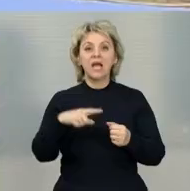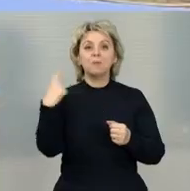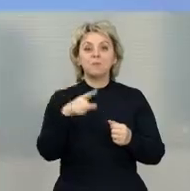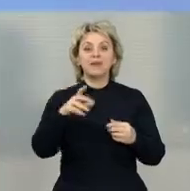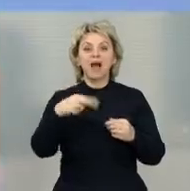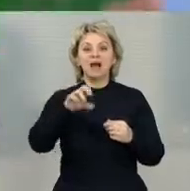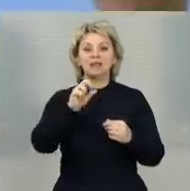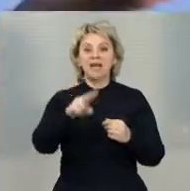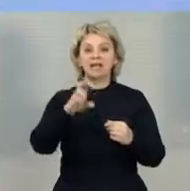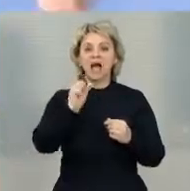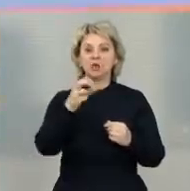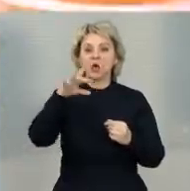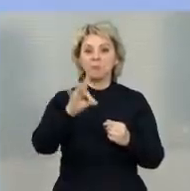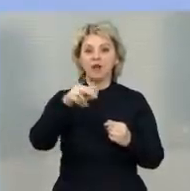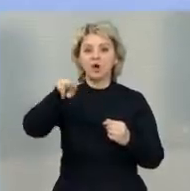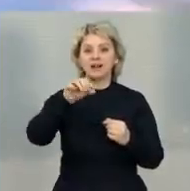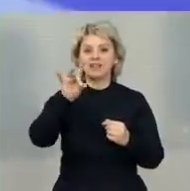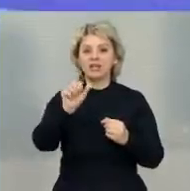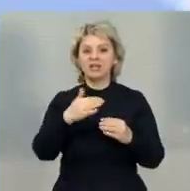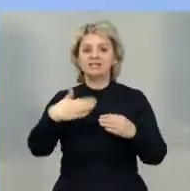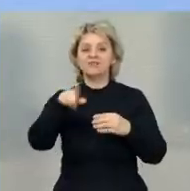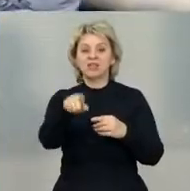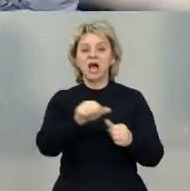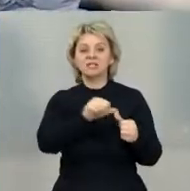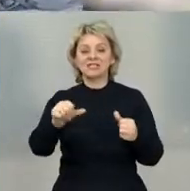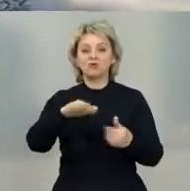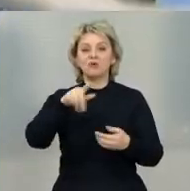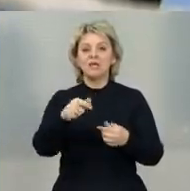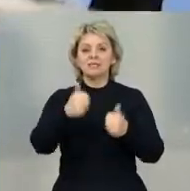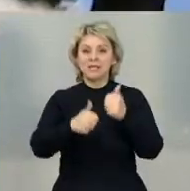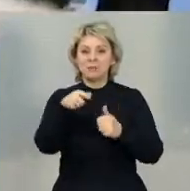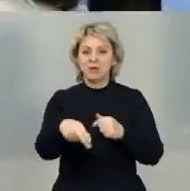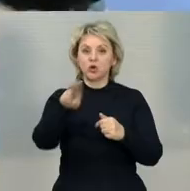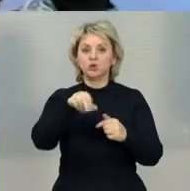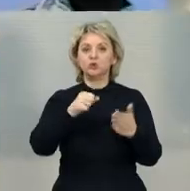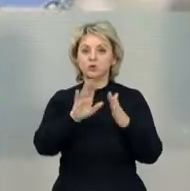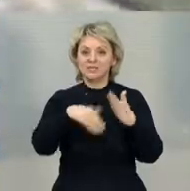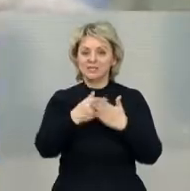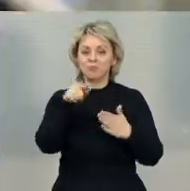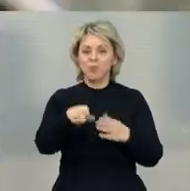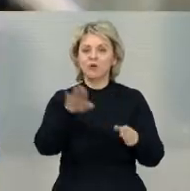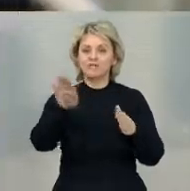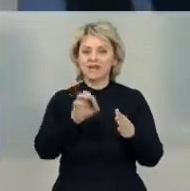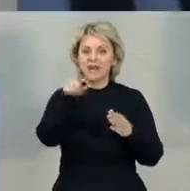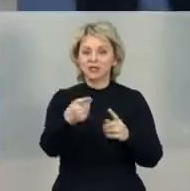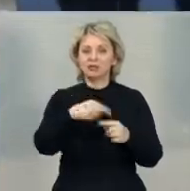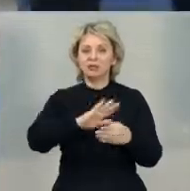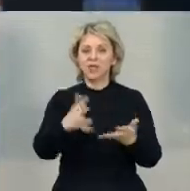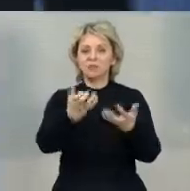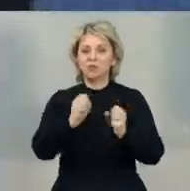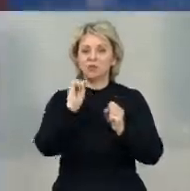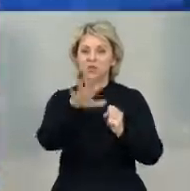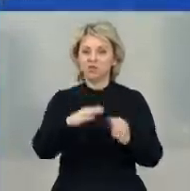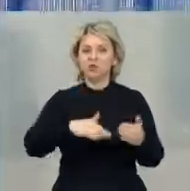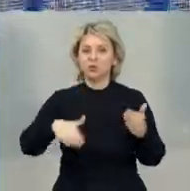В первой же атаке Анна Паула Родригес вывела из строя основного вратаря соперниц. Мелинда Сикора, пытаясь среагировать на неберущийся